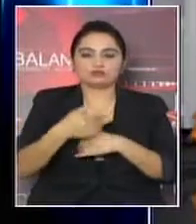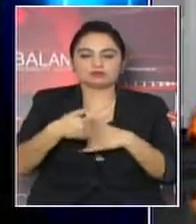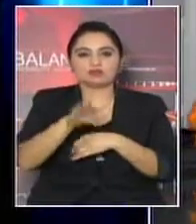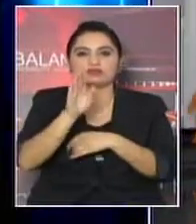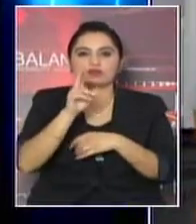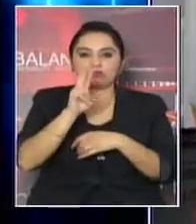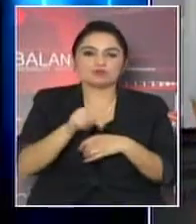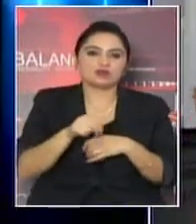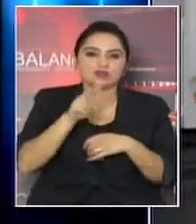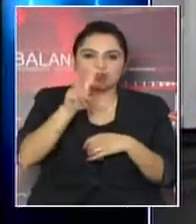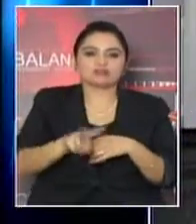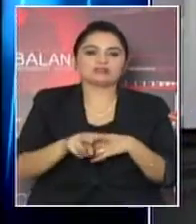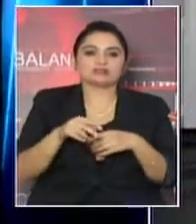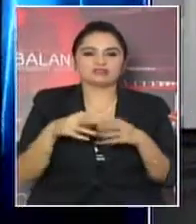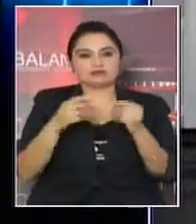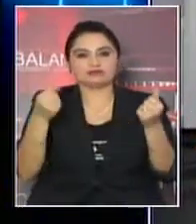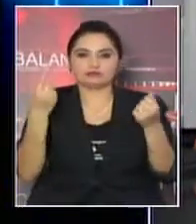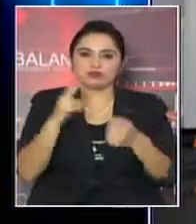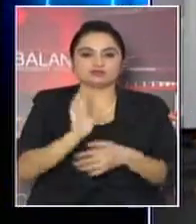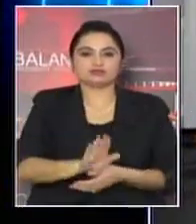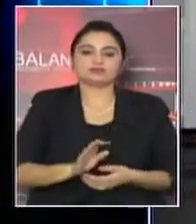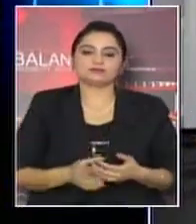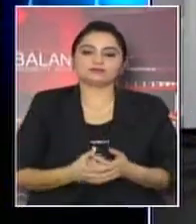जानुपर्ने अवस्थाको अन्त्य भएको छ।